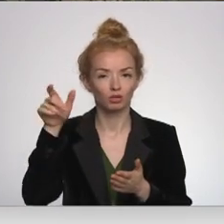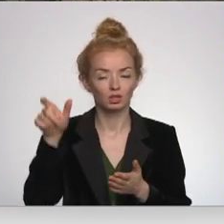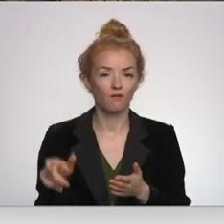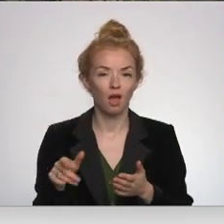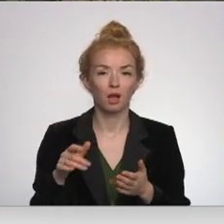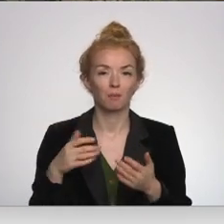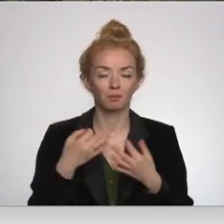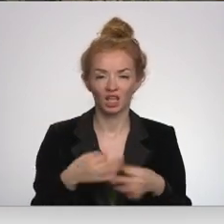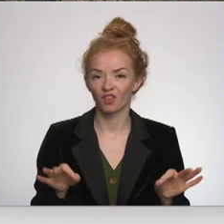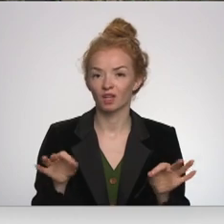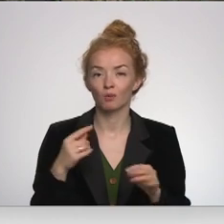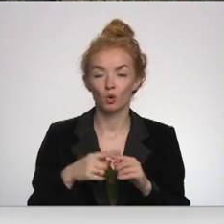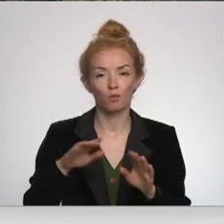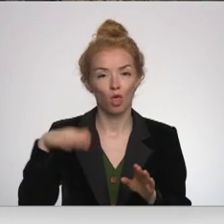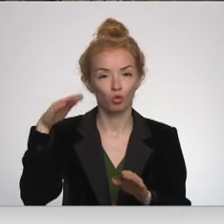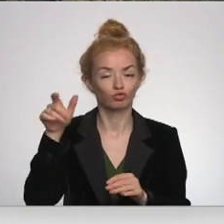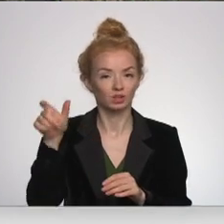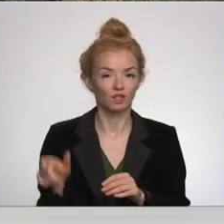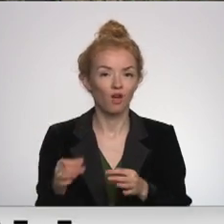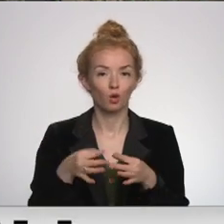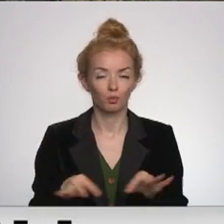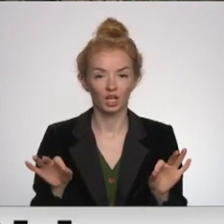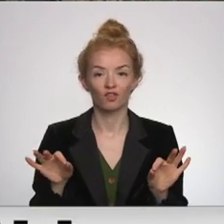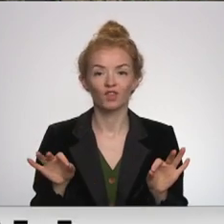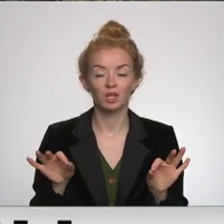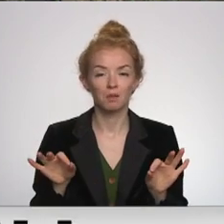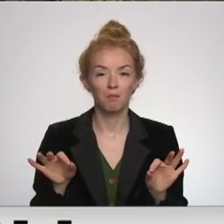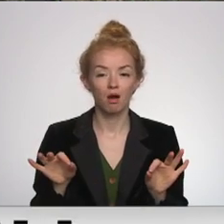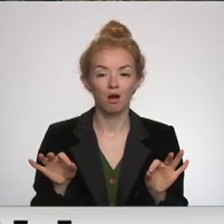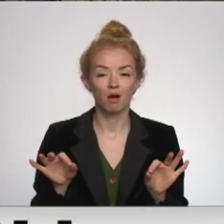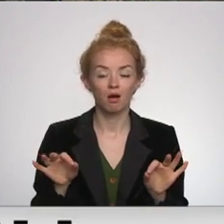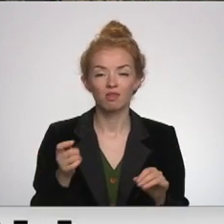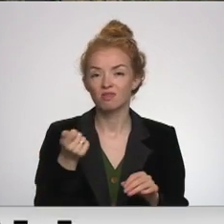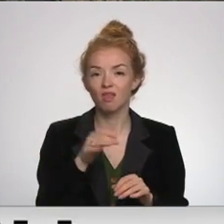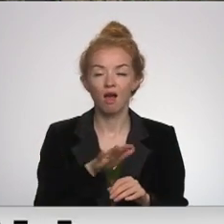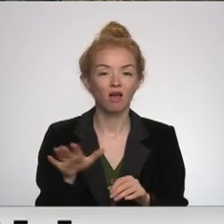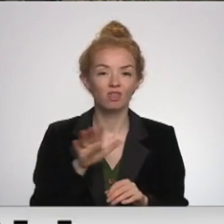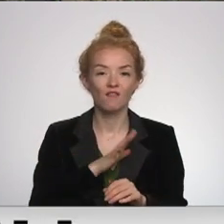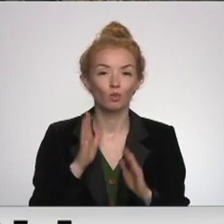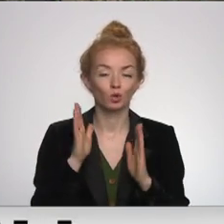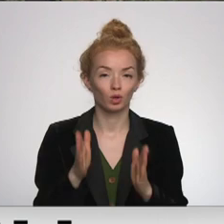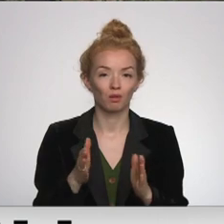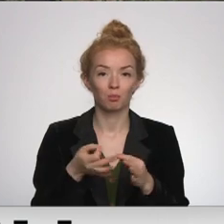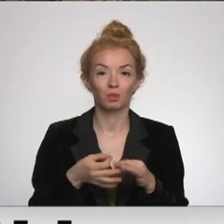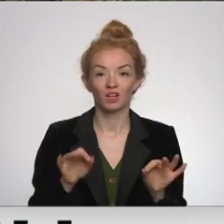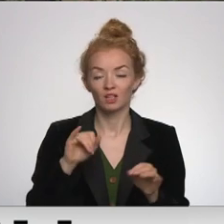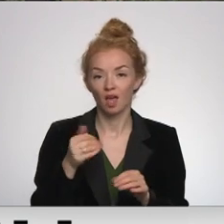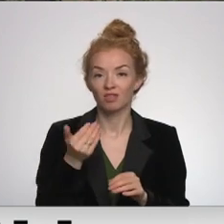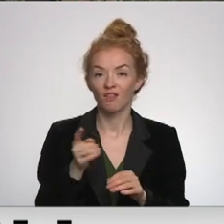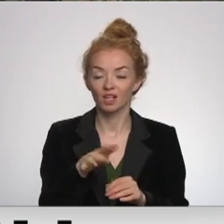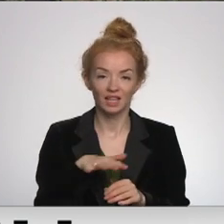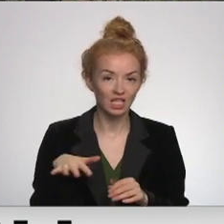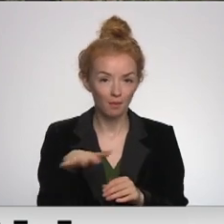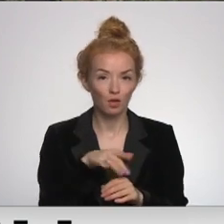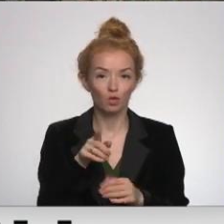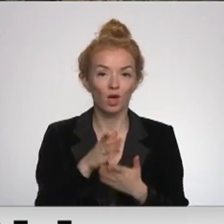brīvība un ka pieauguša cilvēka brīvība, tu nekad nevari būt brīvs pilnībā, ja tev ir ģimene, tu esi par